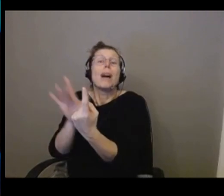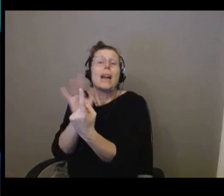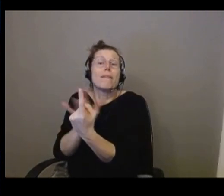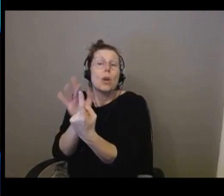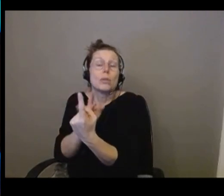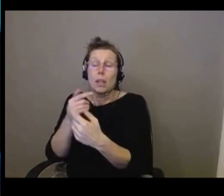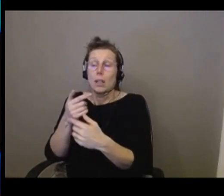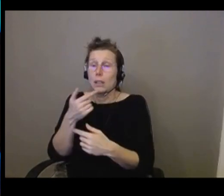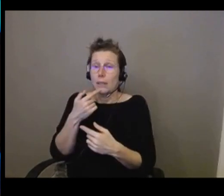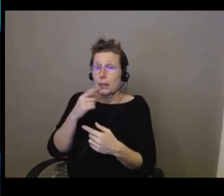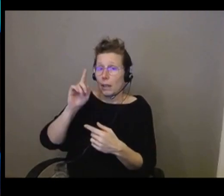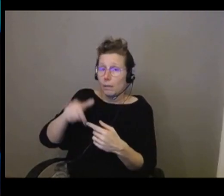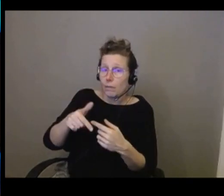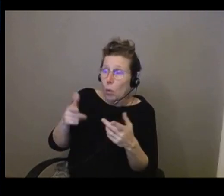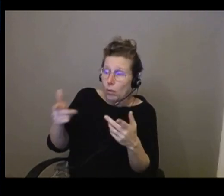de transport